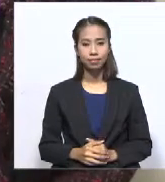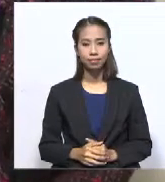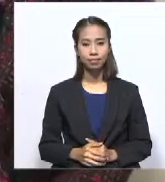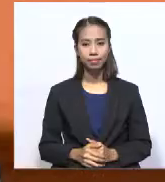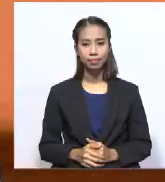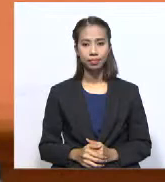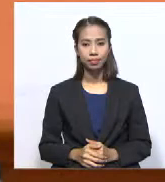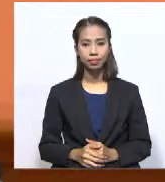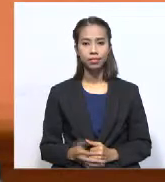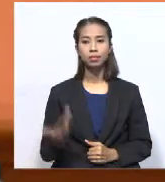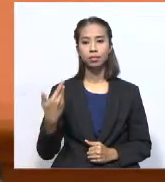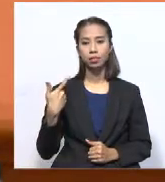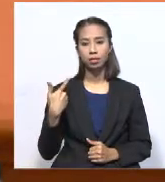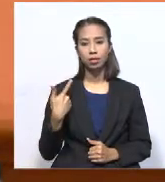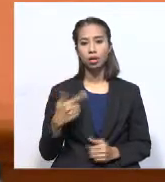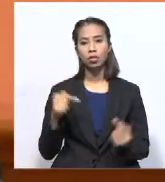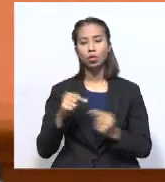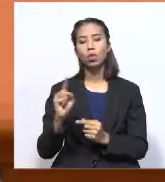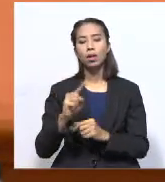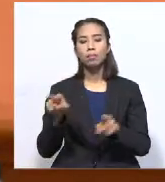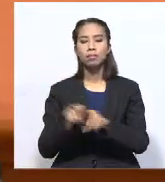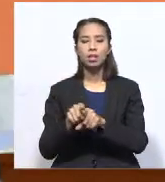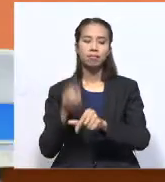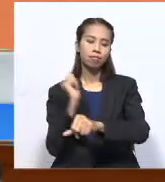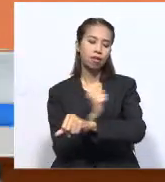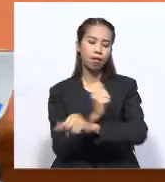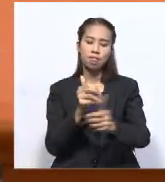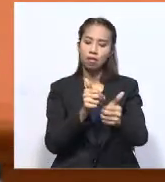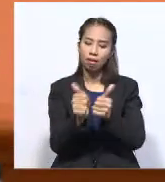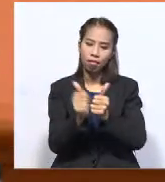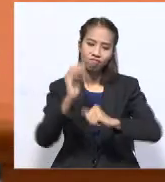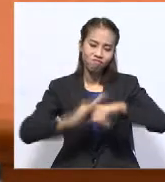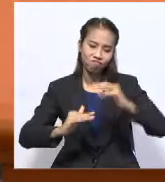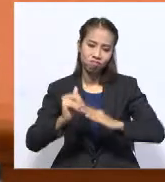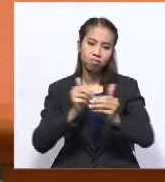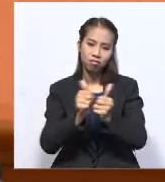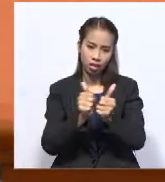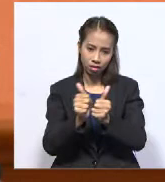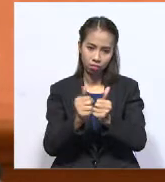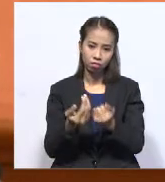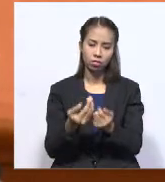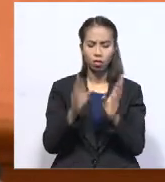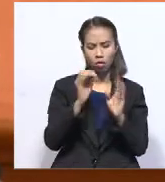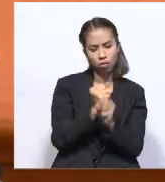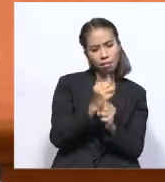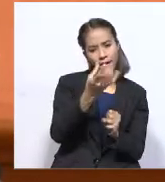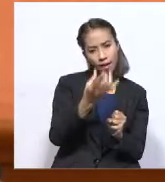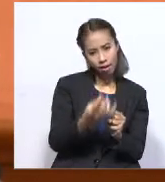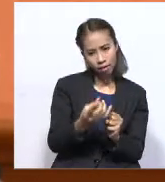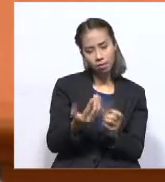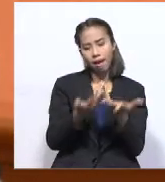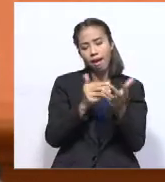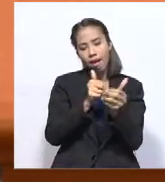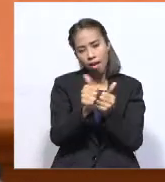มีการประกวดในลักษณะของฝีมือแรงงานแล้วก็ดูว่าบริษัทไหนเขาต้องการฝีมือแรงงานแบบไหนก็มีการแข่